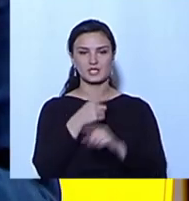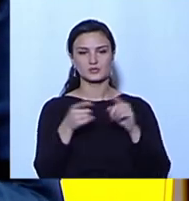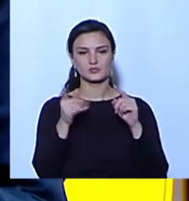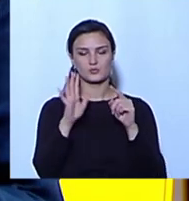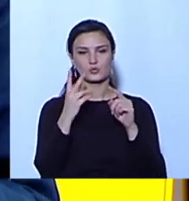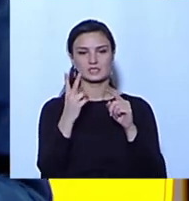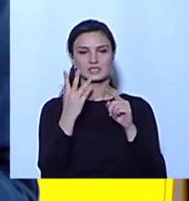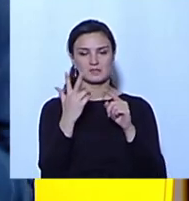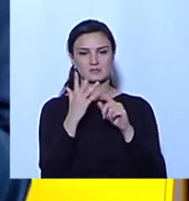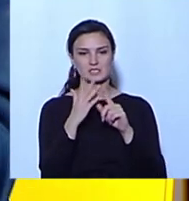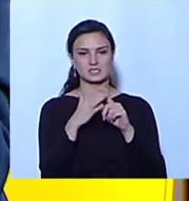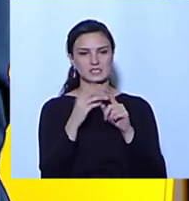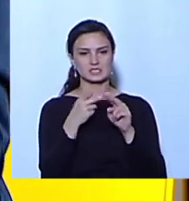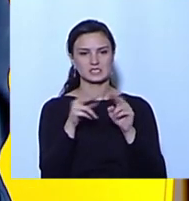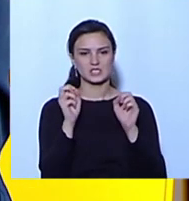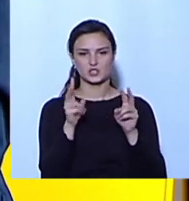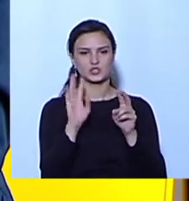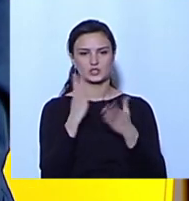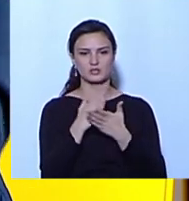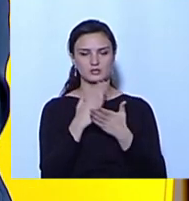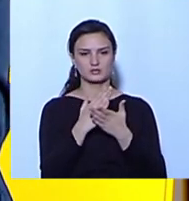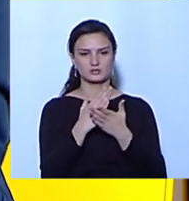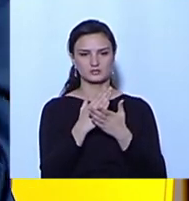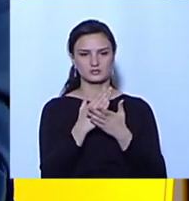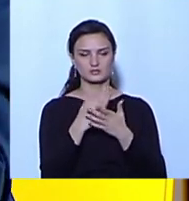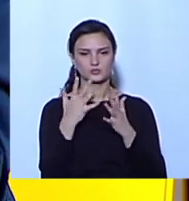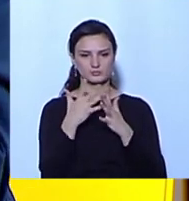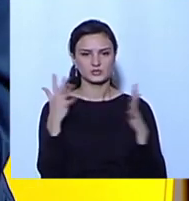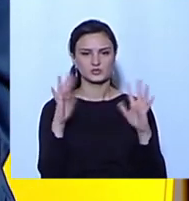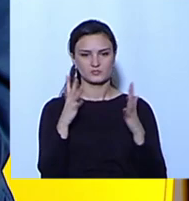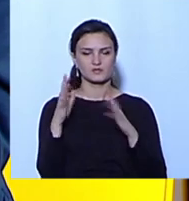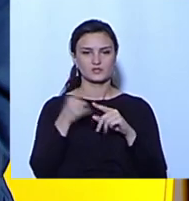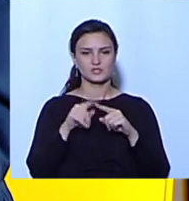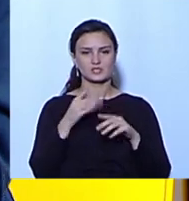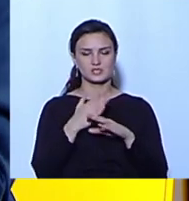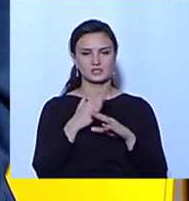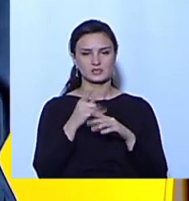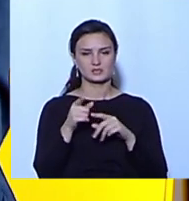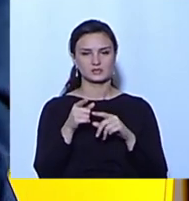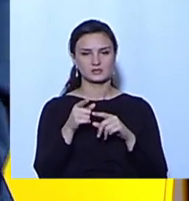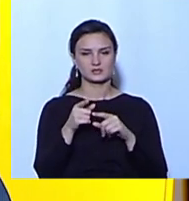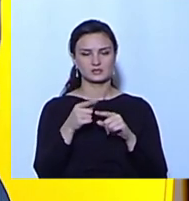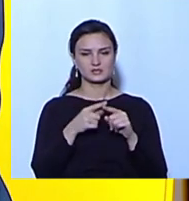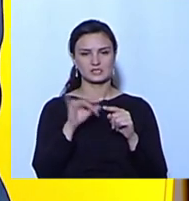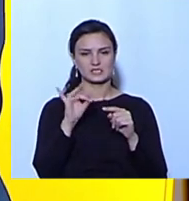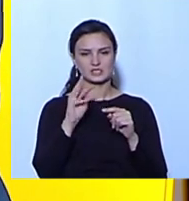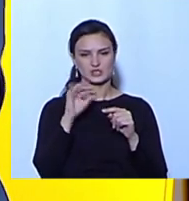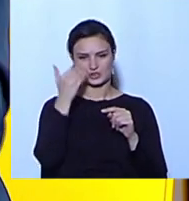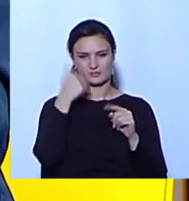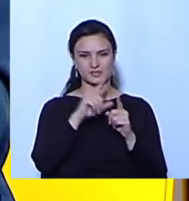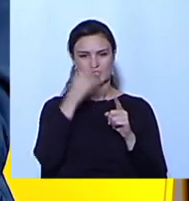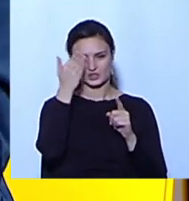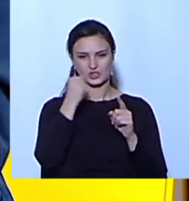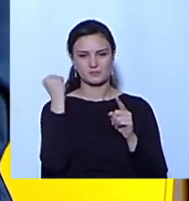2-3 თითი, ეს რასაკვირველი არაფერი საშიში არ არის. უმეტეს შემთხვევაში ეს არის გვირაბული იშემიური ნეიროპათია,